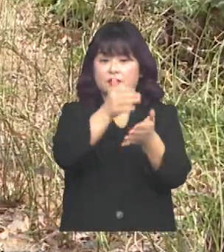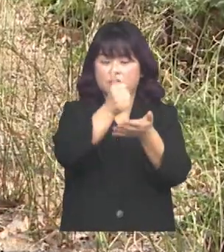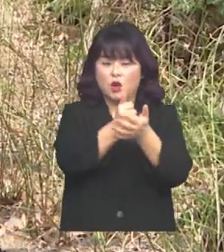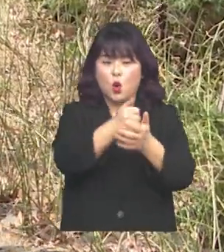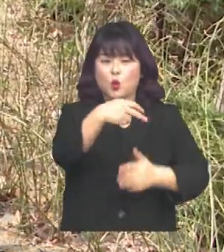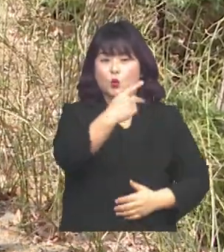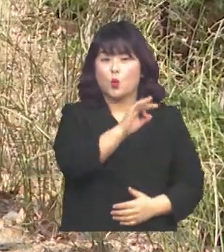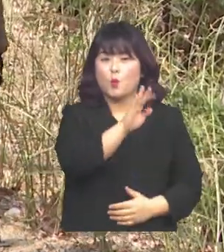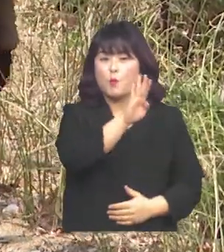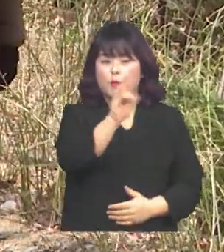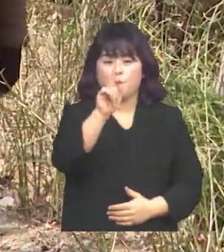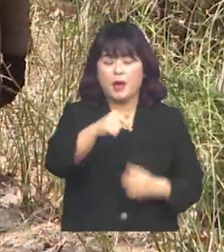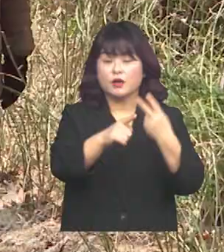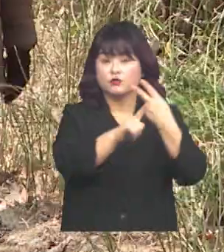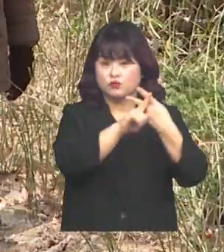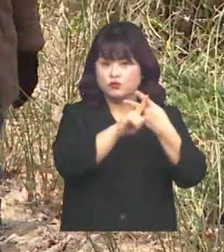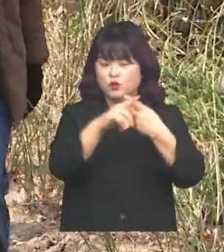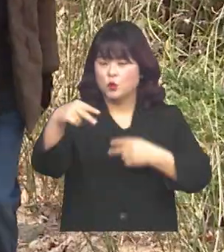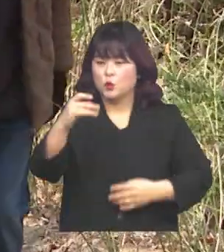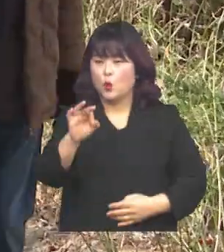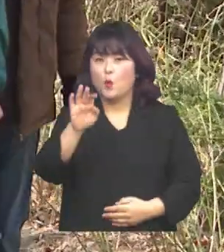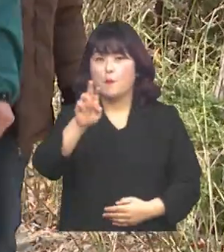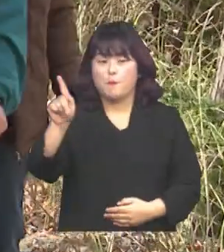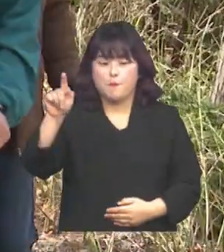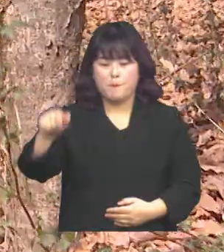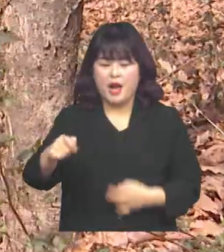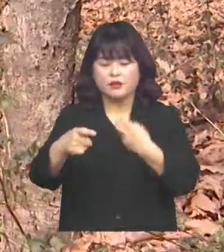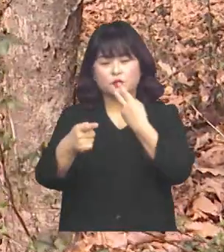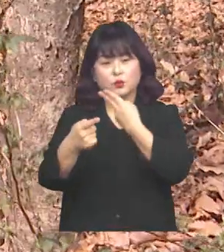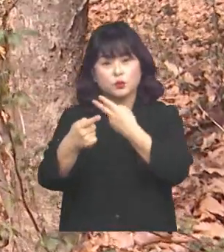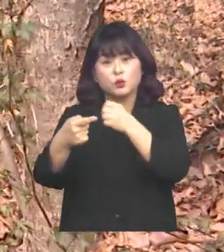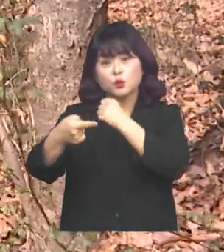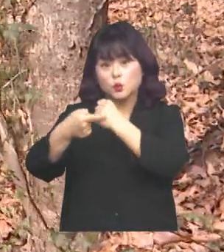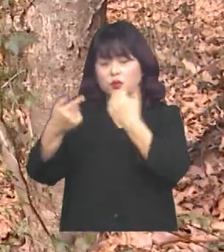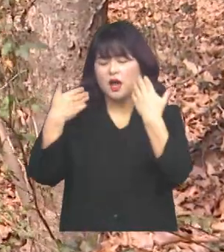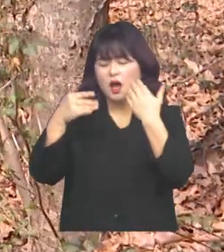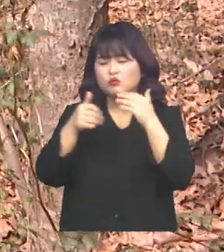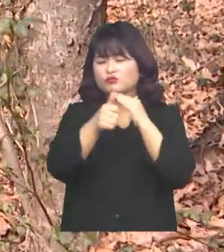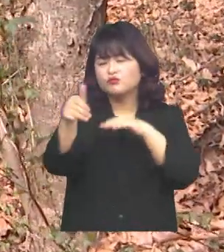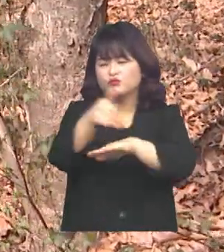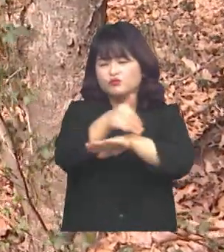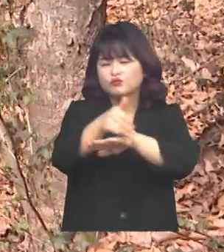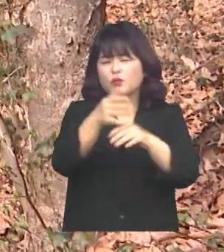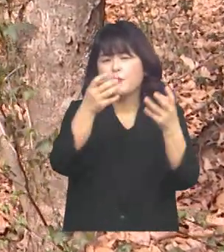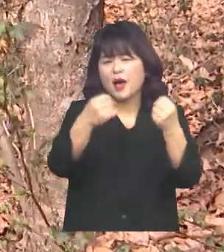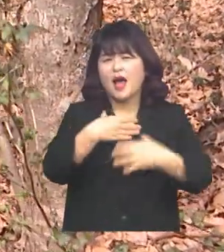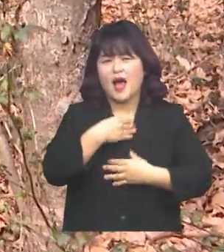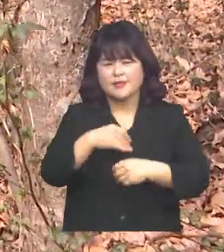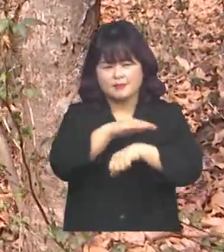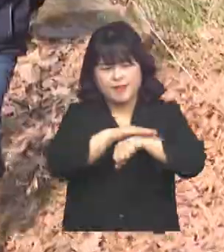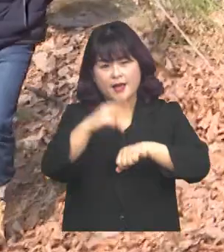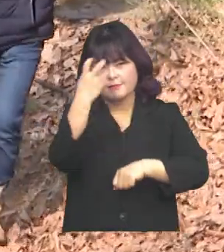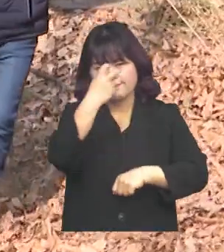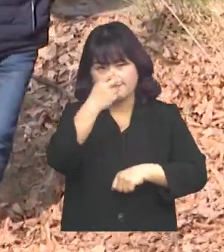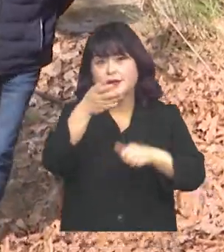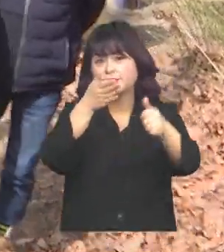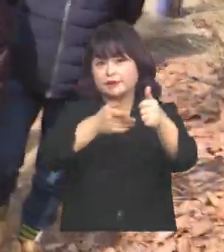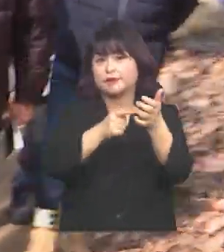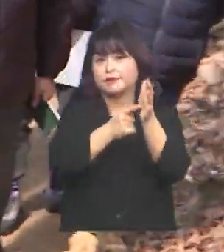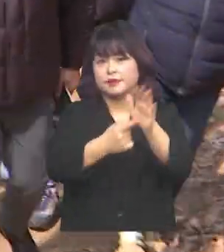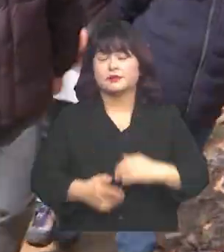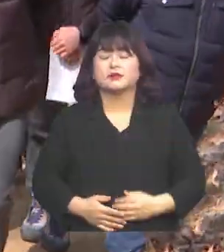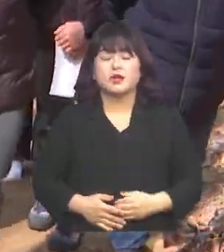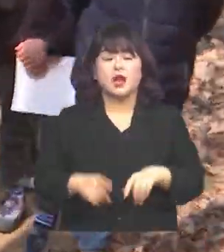시장은 동백중학교와 동막초등학교 학생들이 자주 통행하는 지역인 만큼 안전관리를 철저히 할 것을